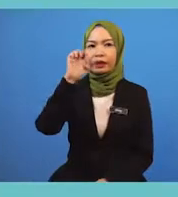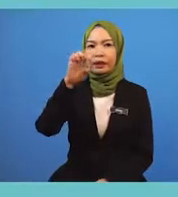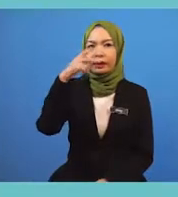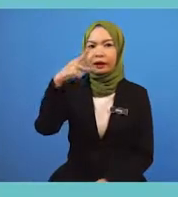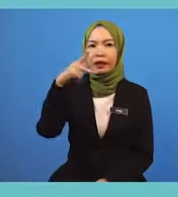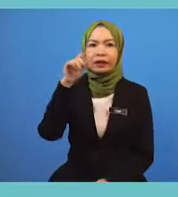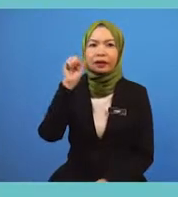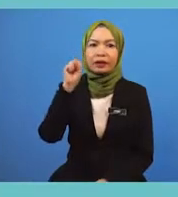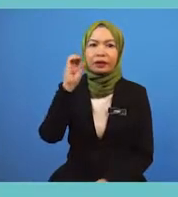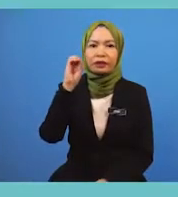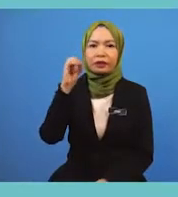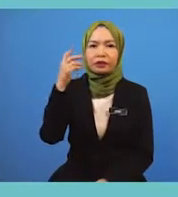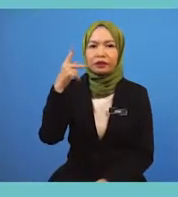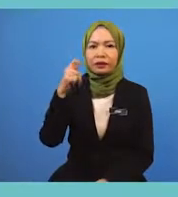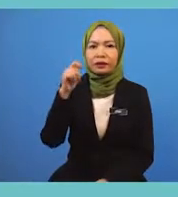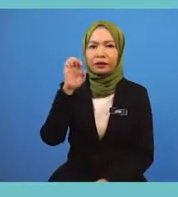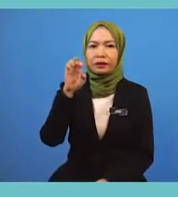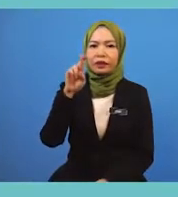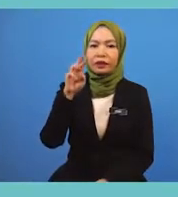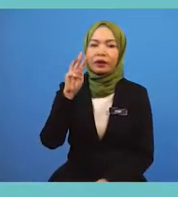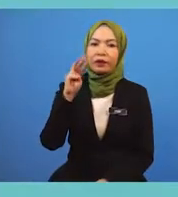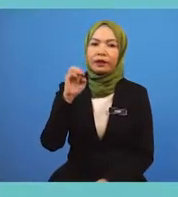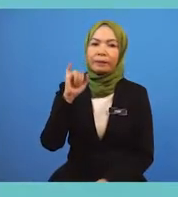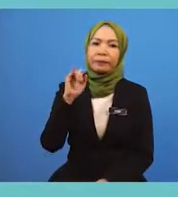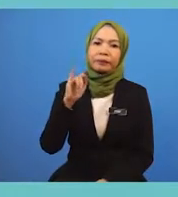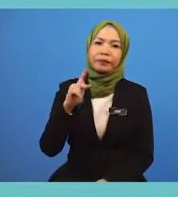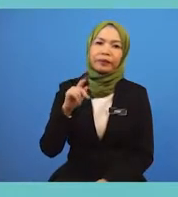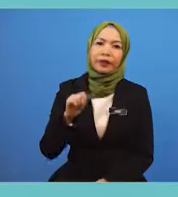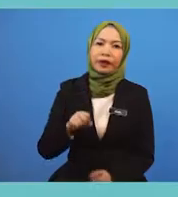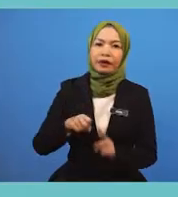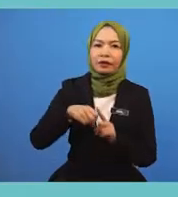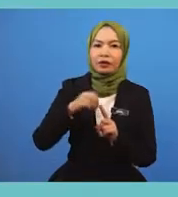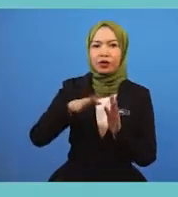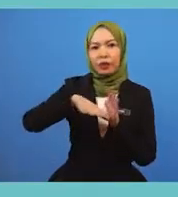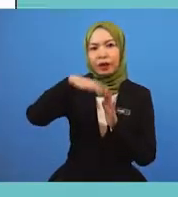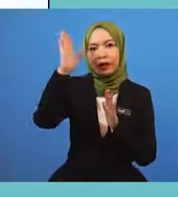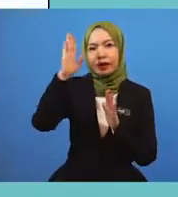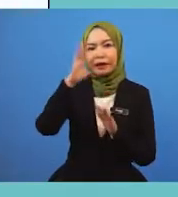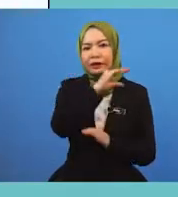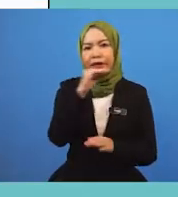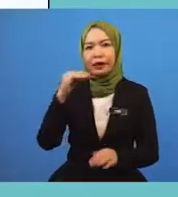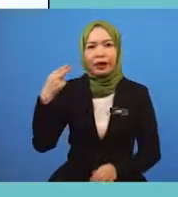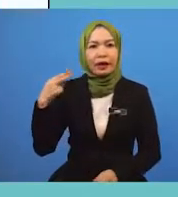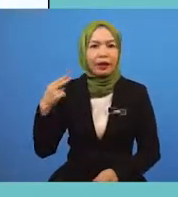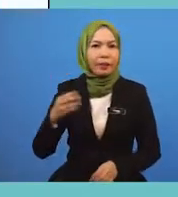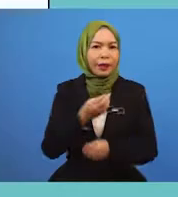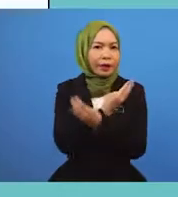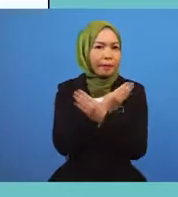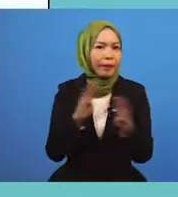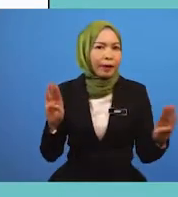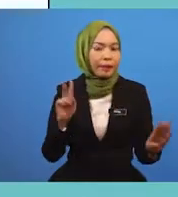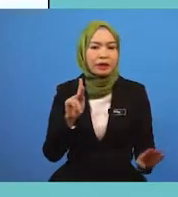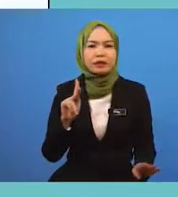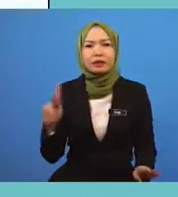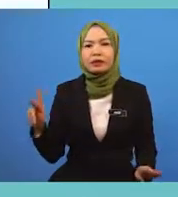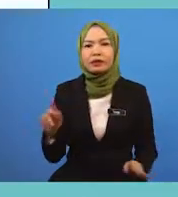suhu meningkat dan haba dibebaskan. Langkah yang kelima pula, murid-murid,